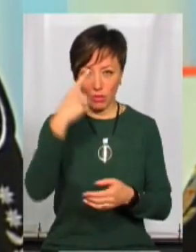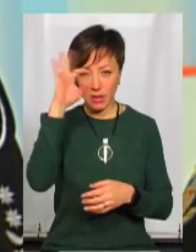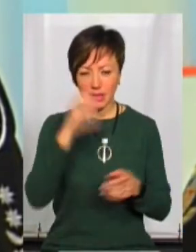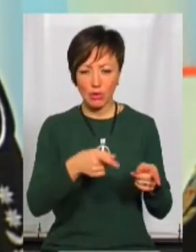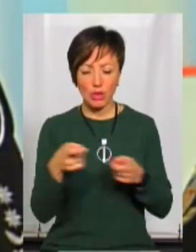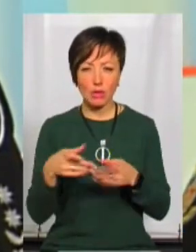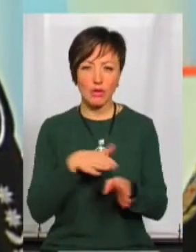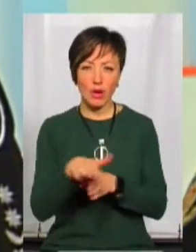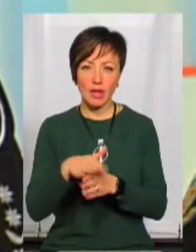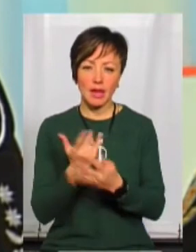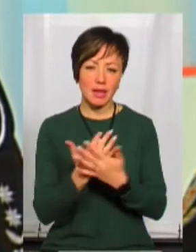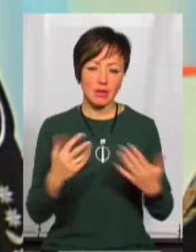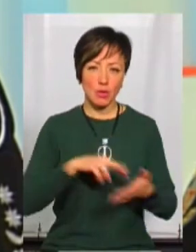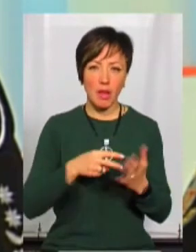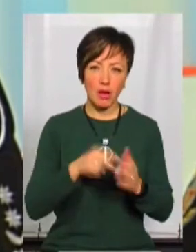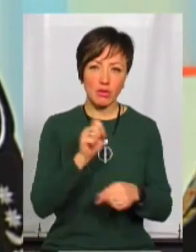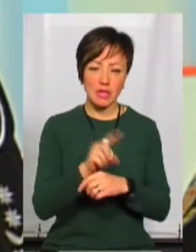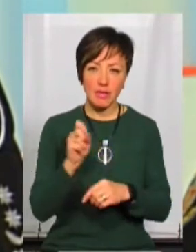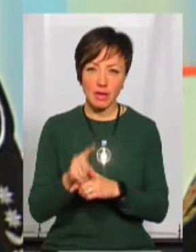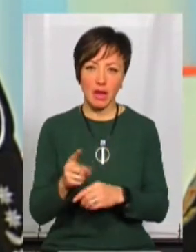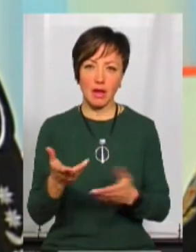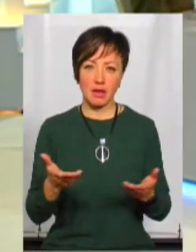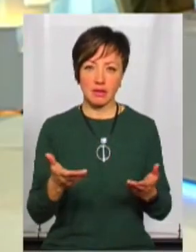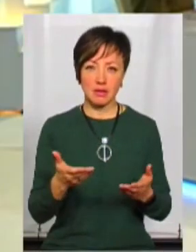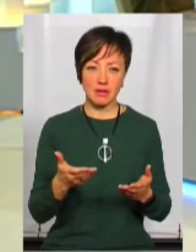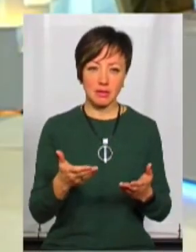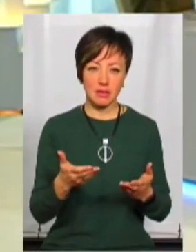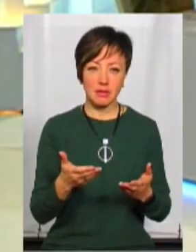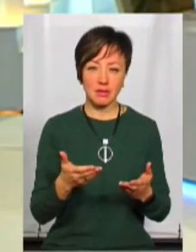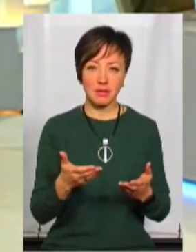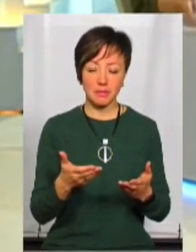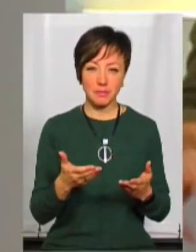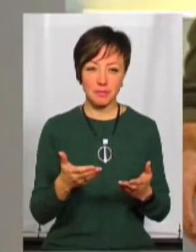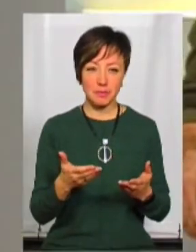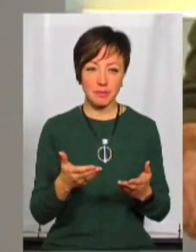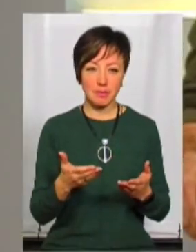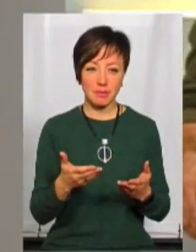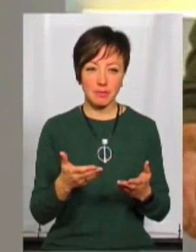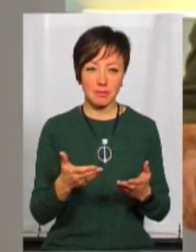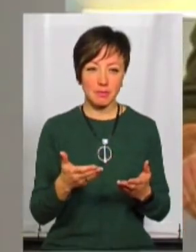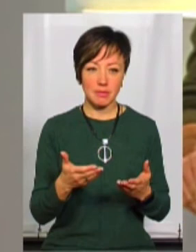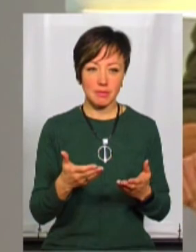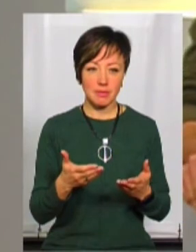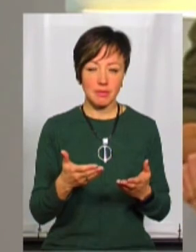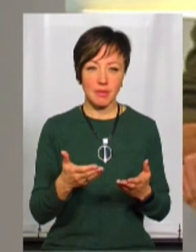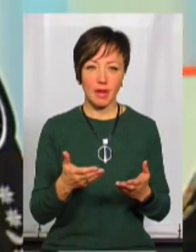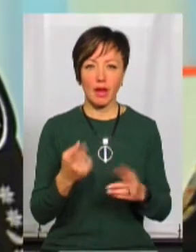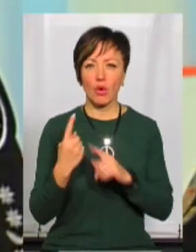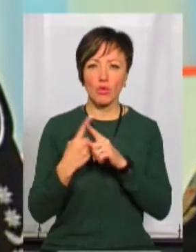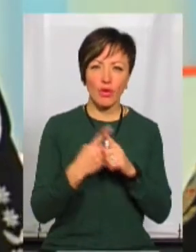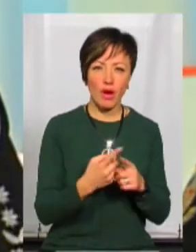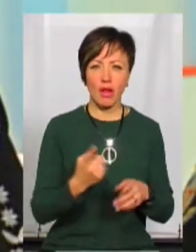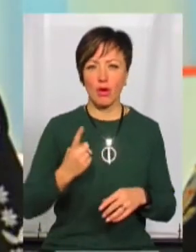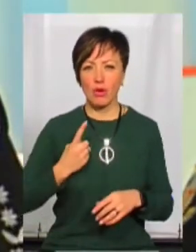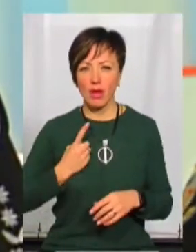до виконання різнопланових завдань. Це ще Арсена чули в ролику, так? Да. Білий вони, чоловік. Да, вони і конвоювали, вони